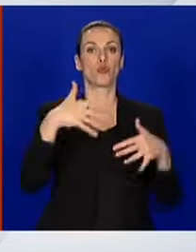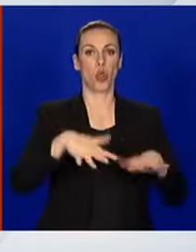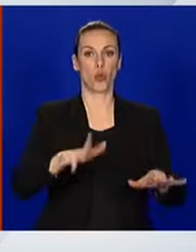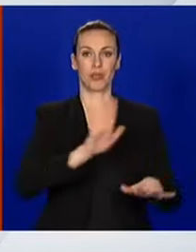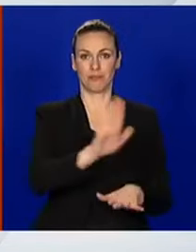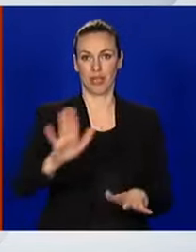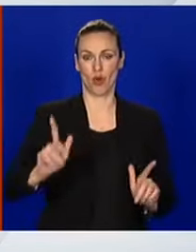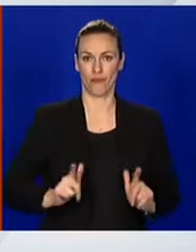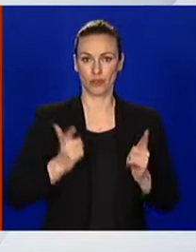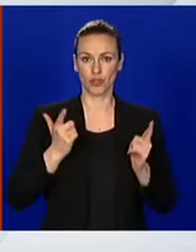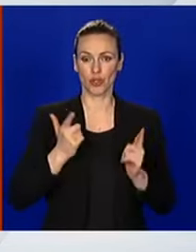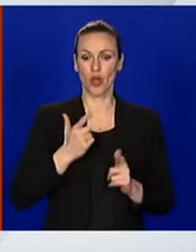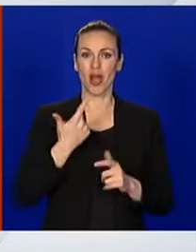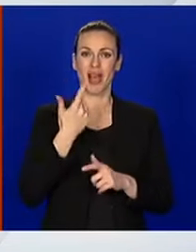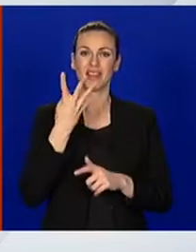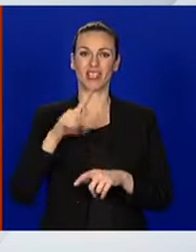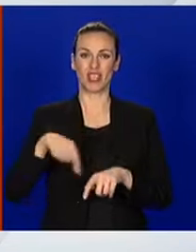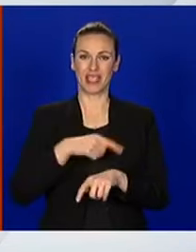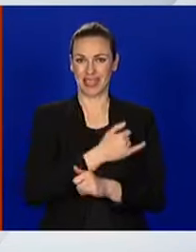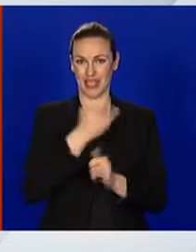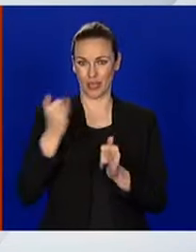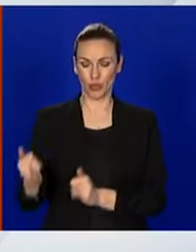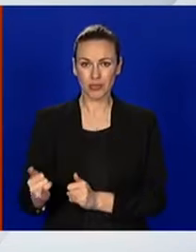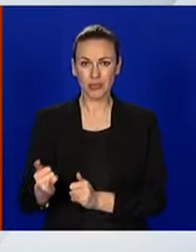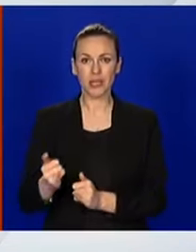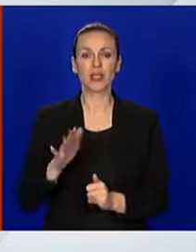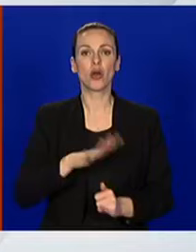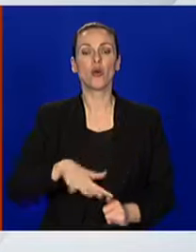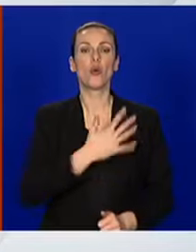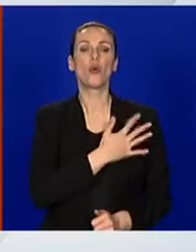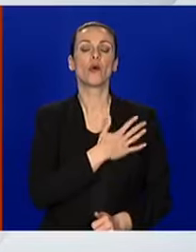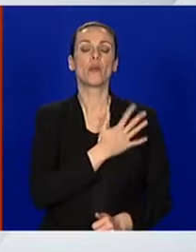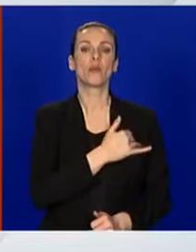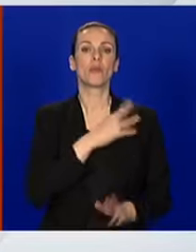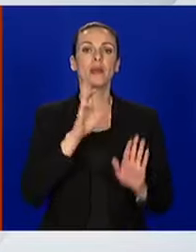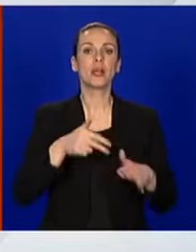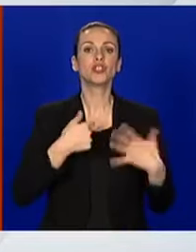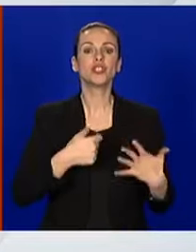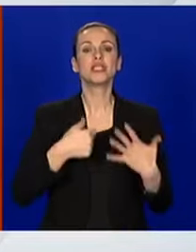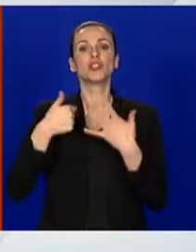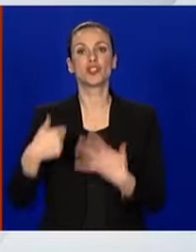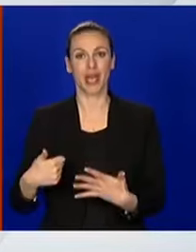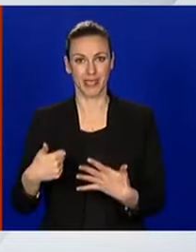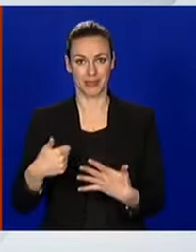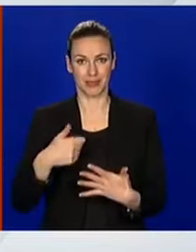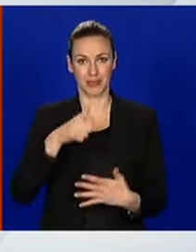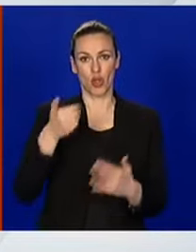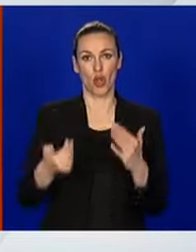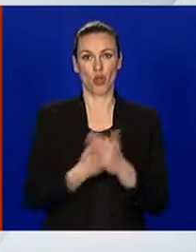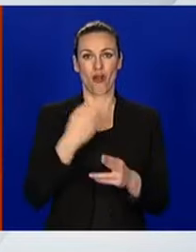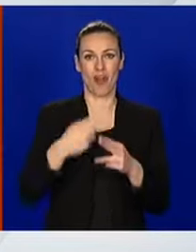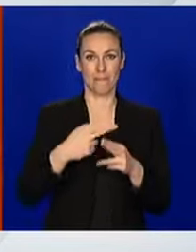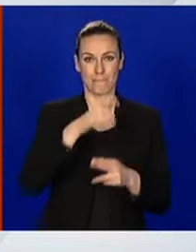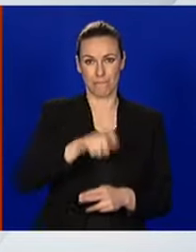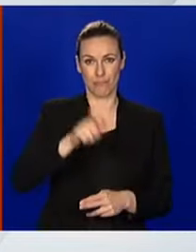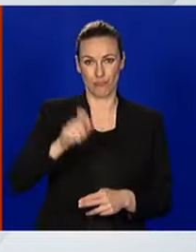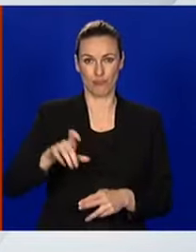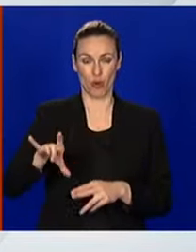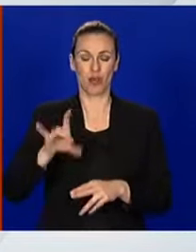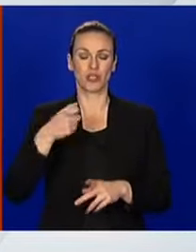U proteklih 24 sata u Republici Hrvatskoj imamo 66 novodetektiranih bolesnika